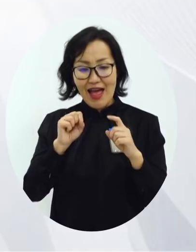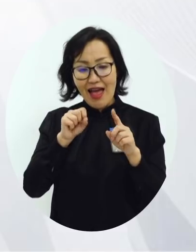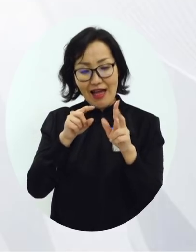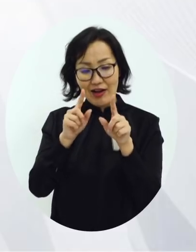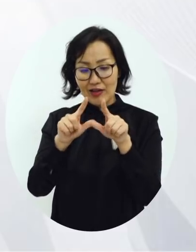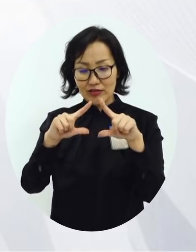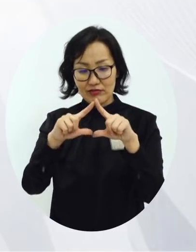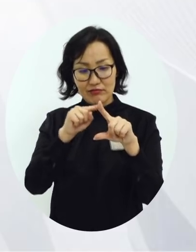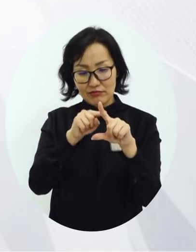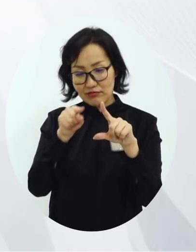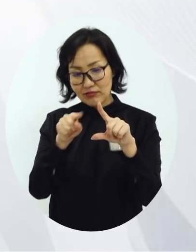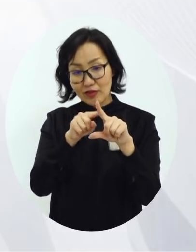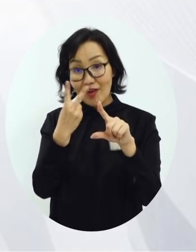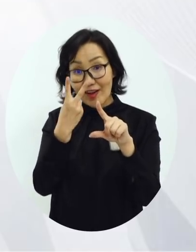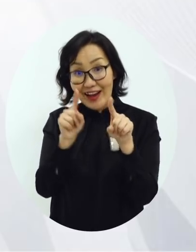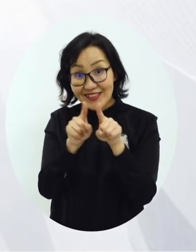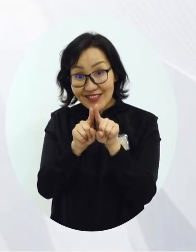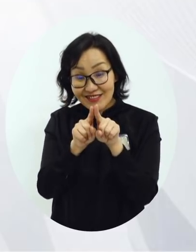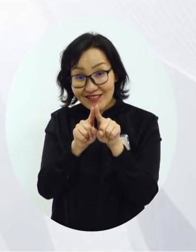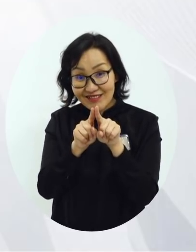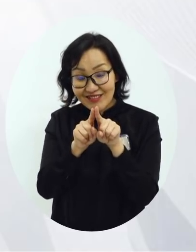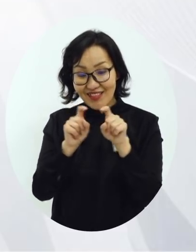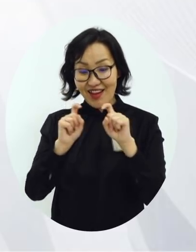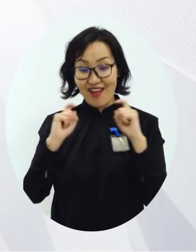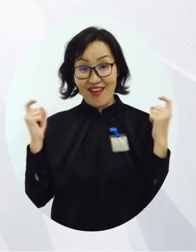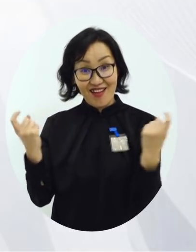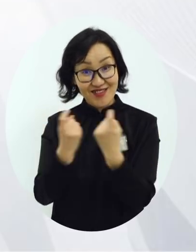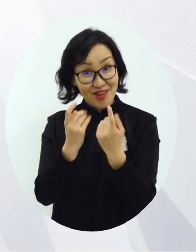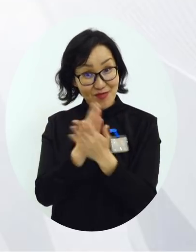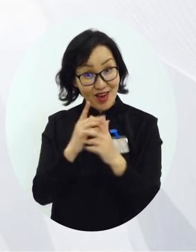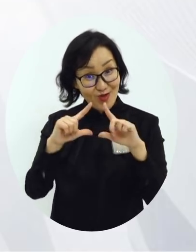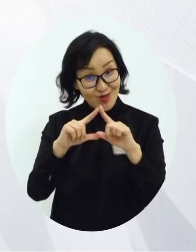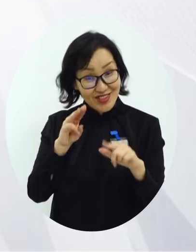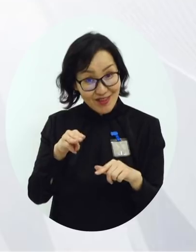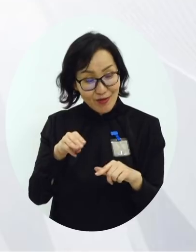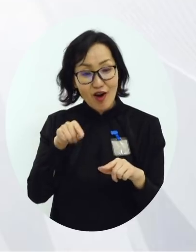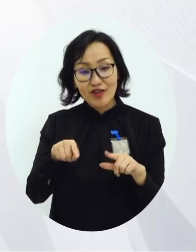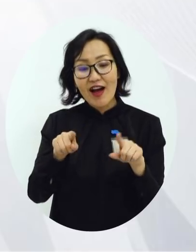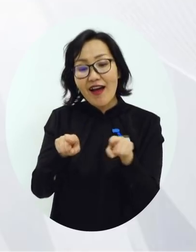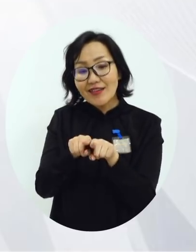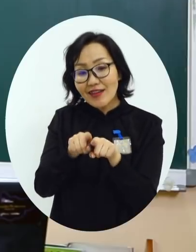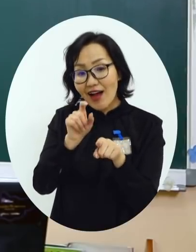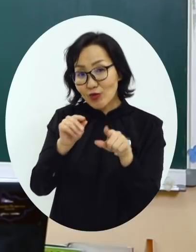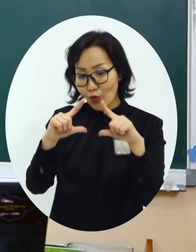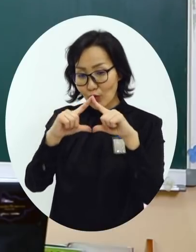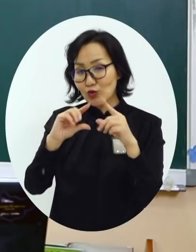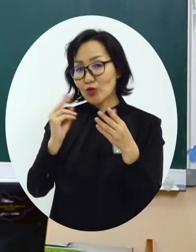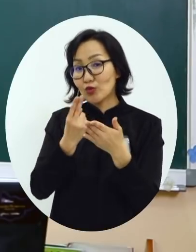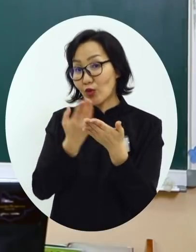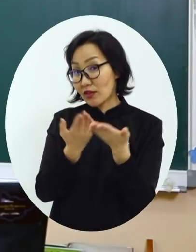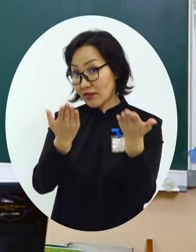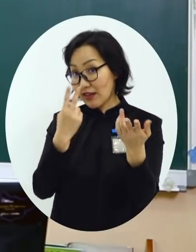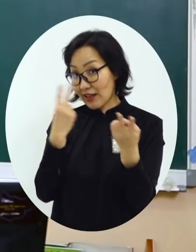Адил хажууд хэлбэртэй гэж байна. Тэгвэл адил хажууд хэлбэртэйгээр бүгдээр адил хажууд гурвалжин зурыг.